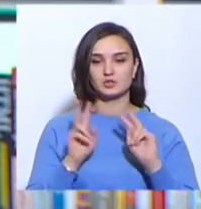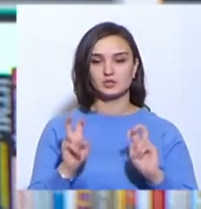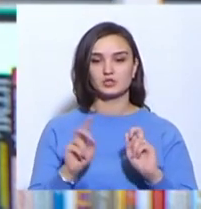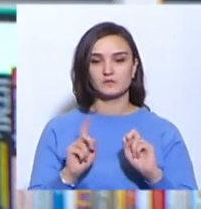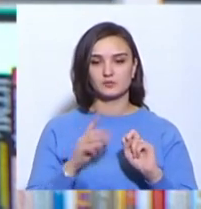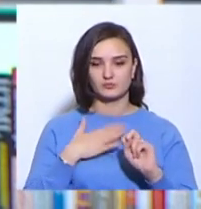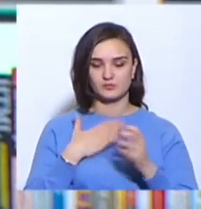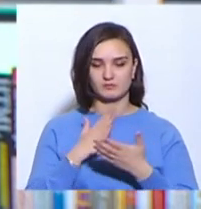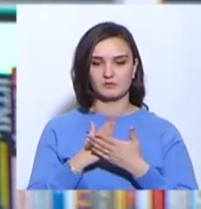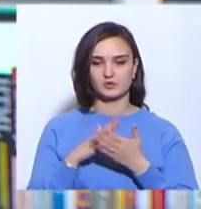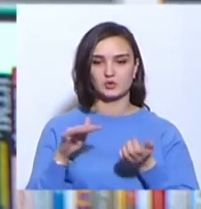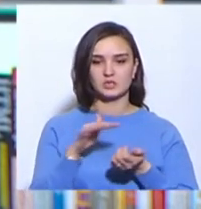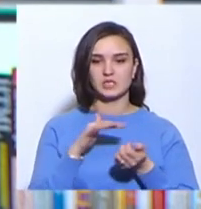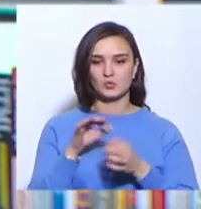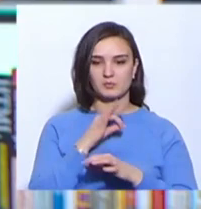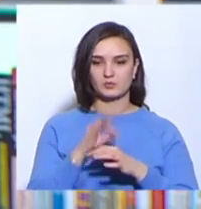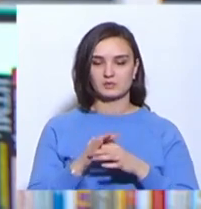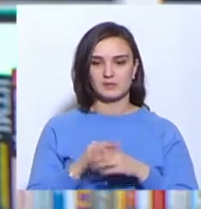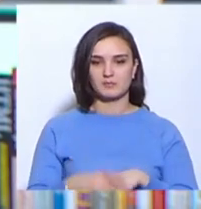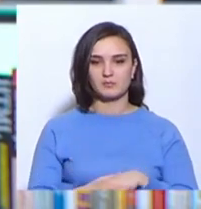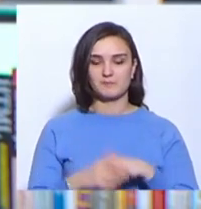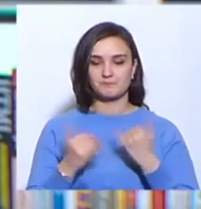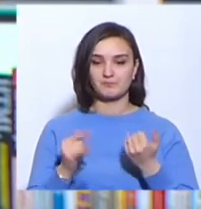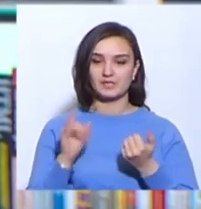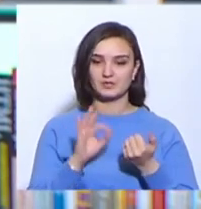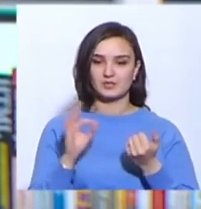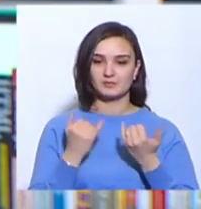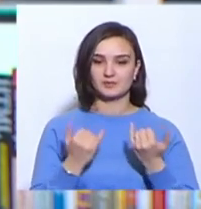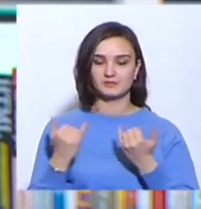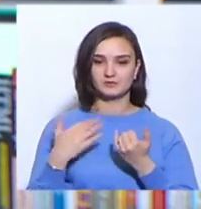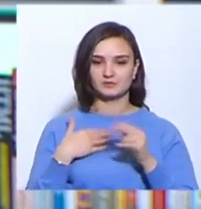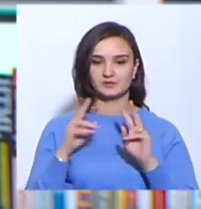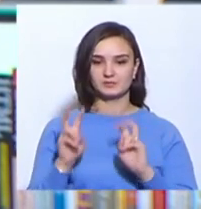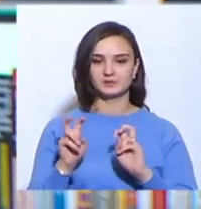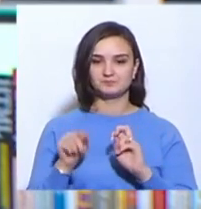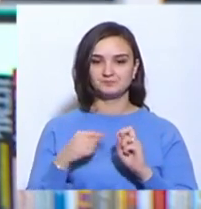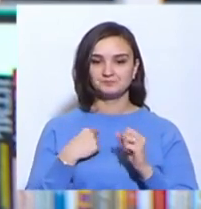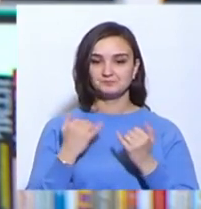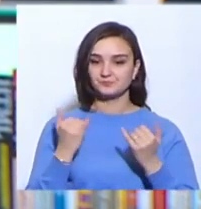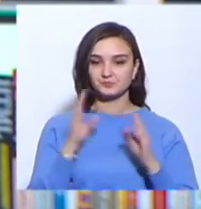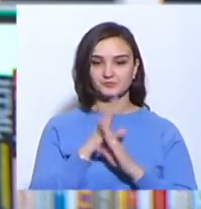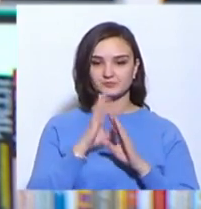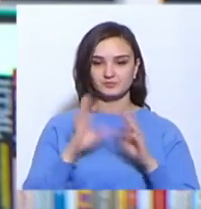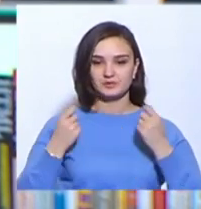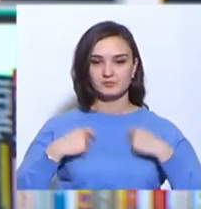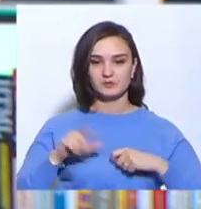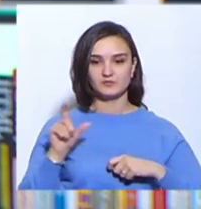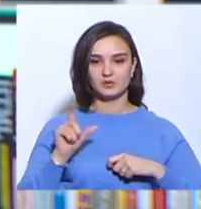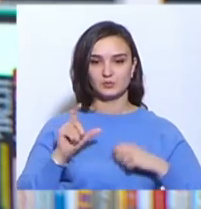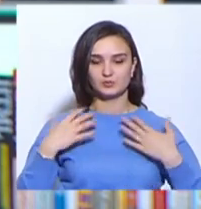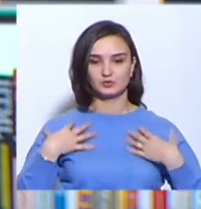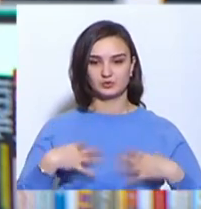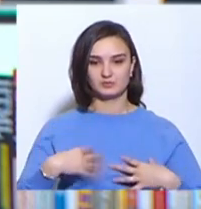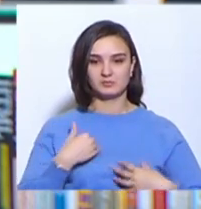რომ ჩვენ გვაქვს სოციალური პასუხისმგებლობა. ახლა რაც შეეხება დღევანდელ ჩვენს თემას, მე შემთხვევით არ მაცვია ლურჯი სამოსი. მე